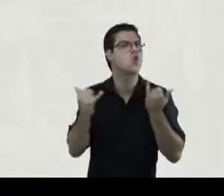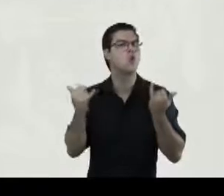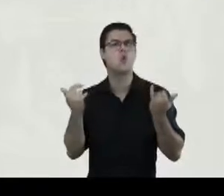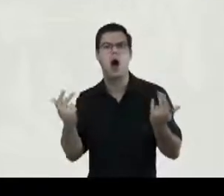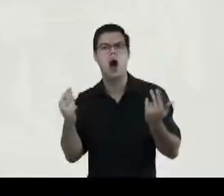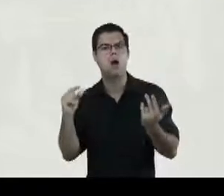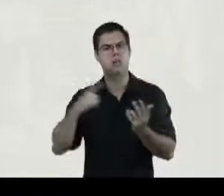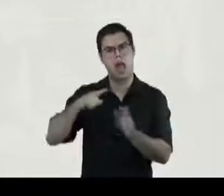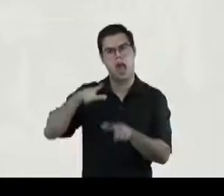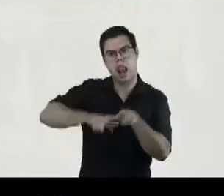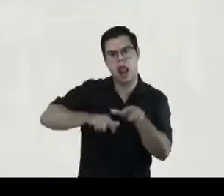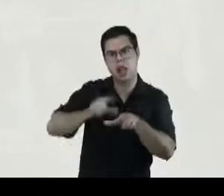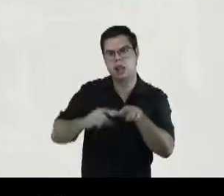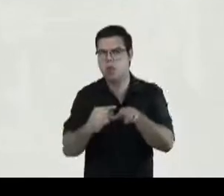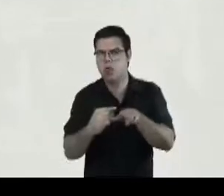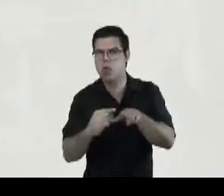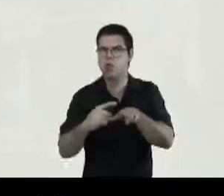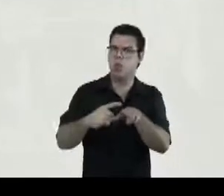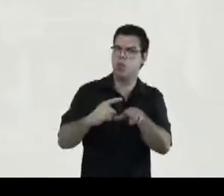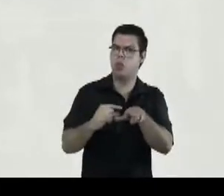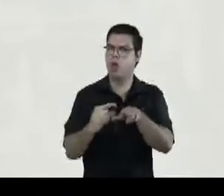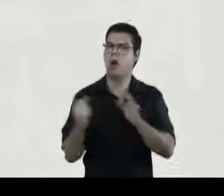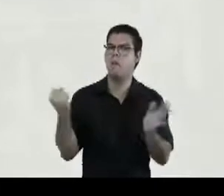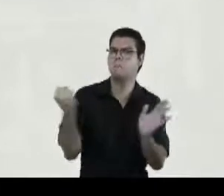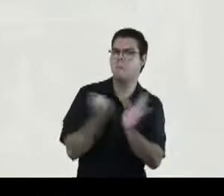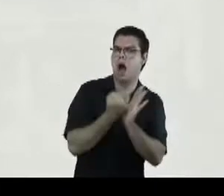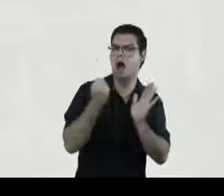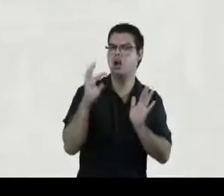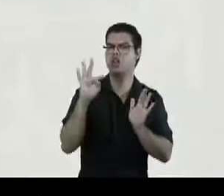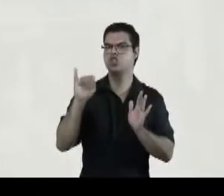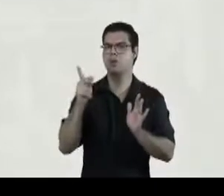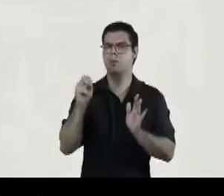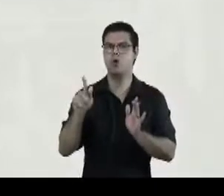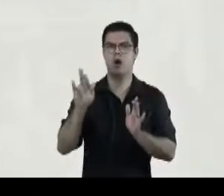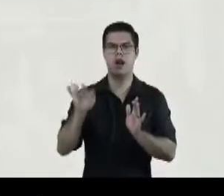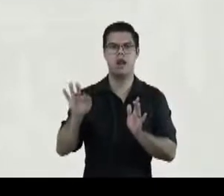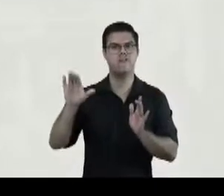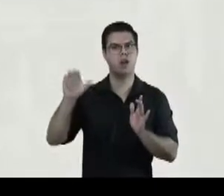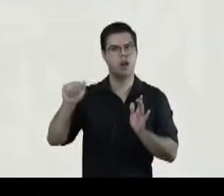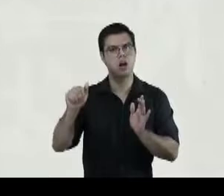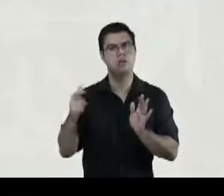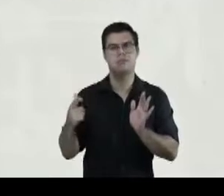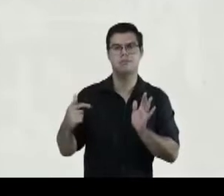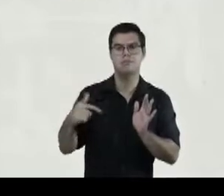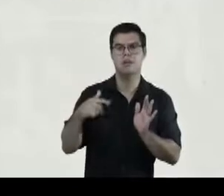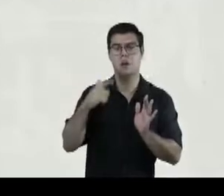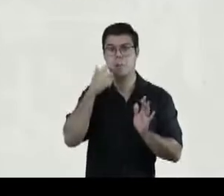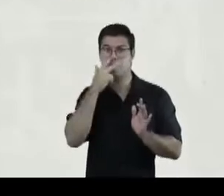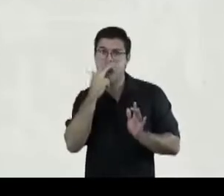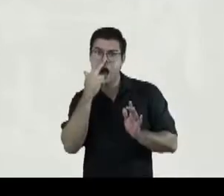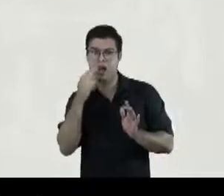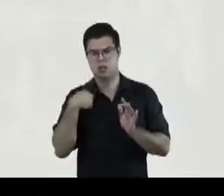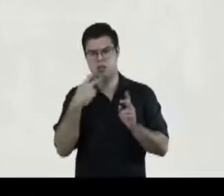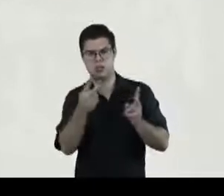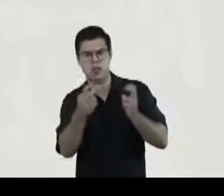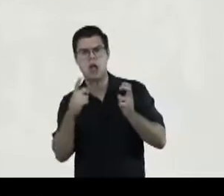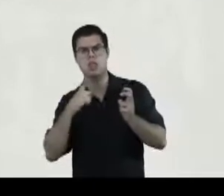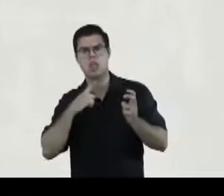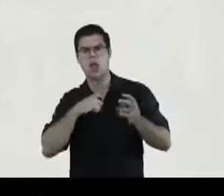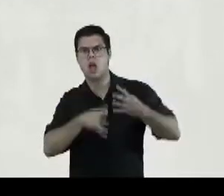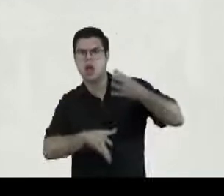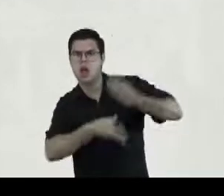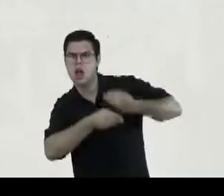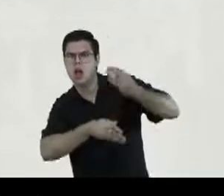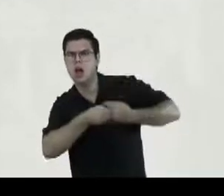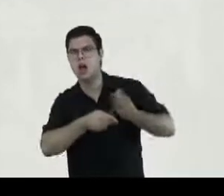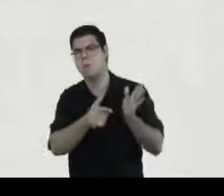etc. Donc, il me semble là, il y a une excellente complémentarité entre le papier et l'utilisation